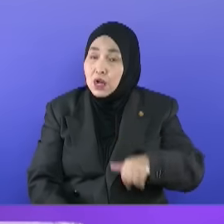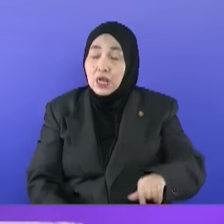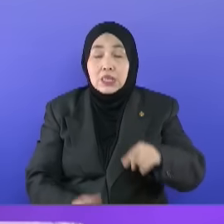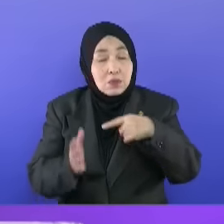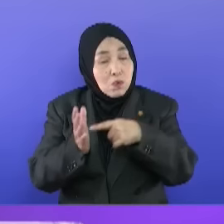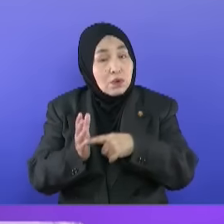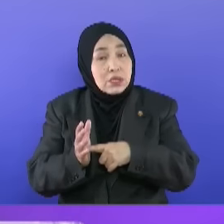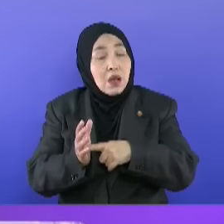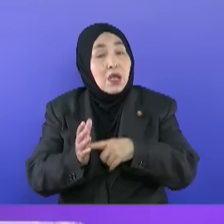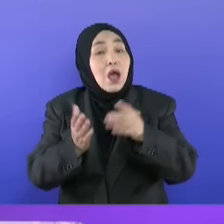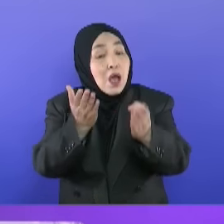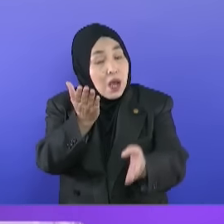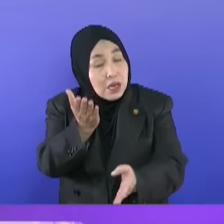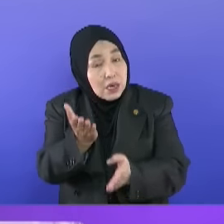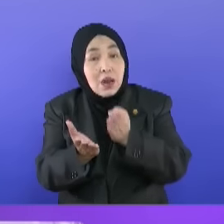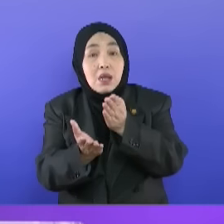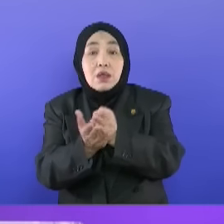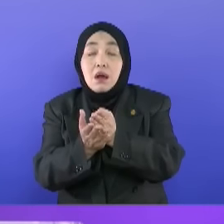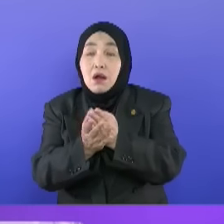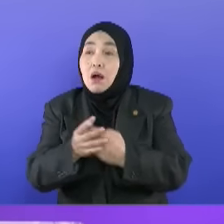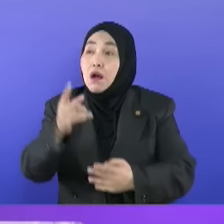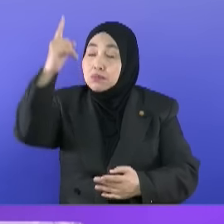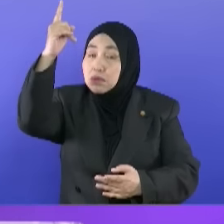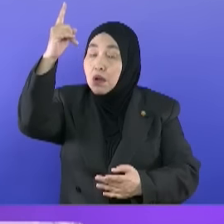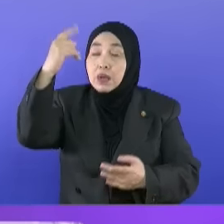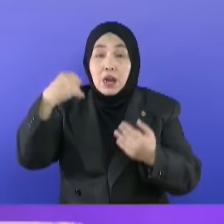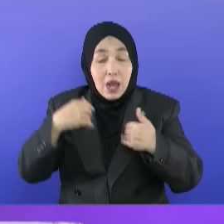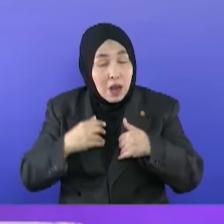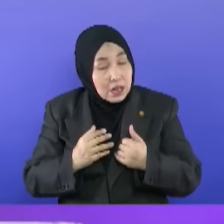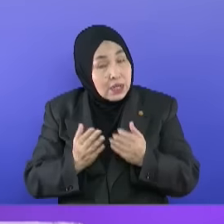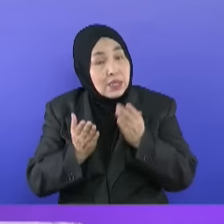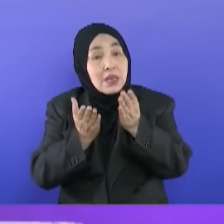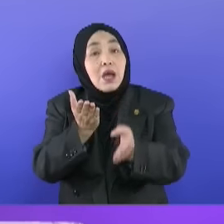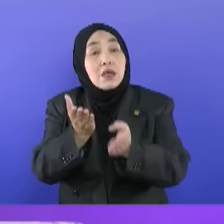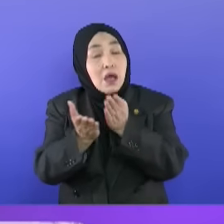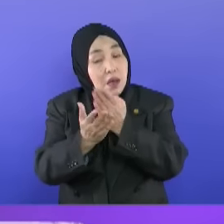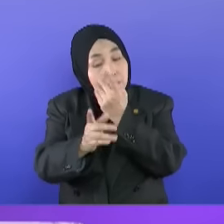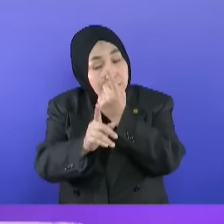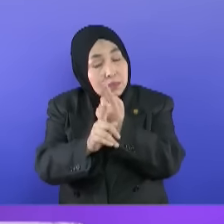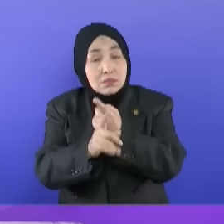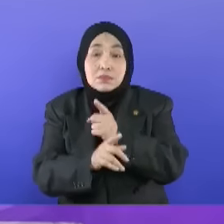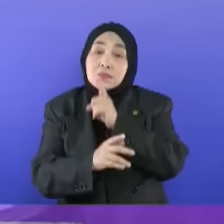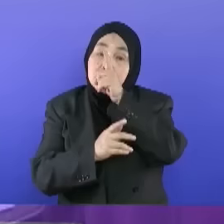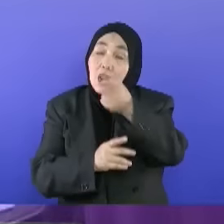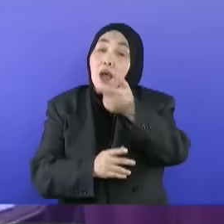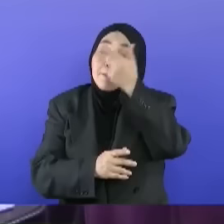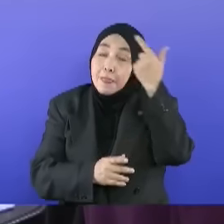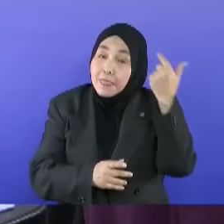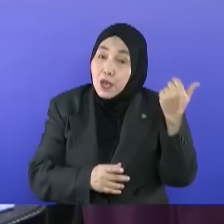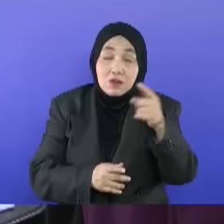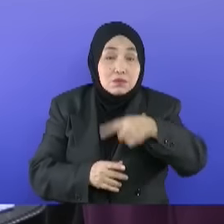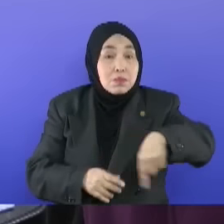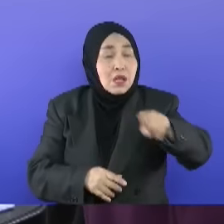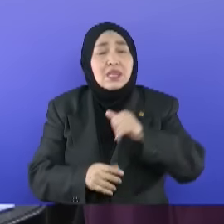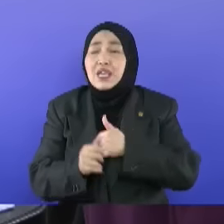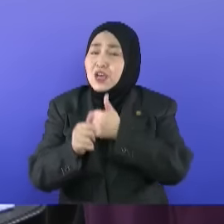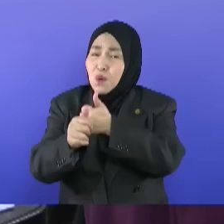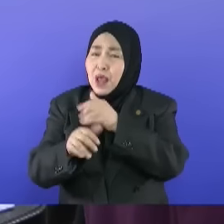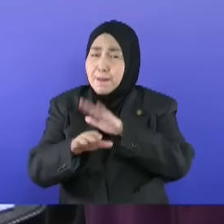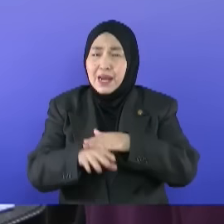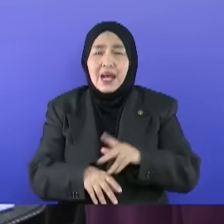hual huda. Hidayah sesungguhnya hidayah Allah adalah hidayah yang betul-betul benar. Ya. Kerana mereka kata ikutlah